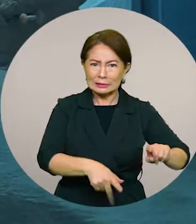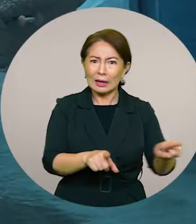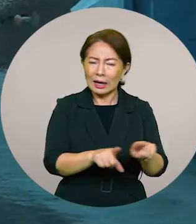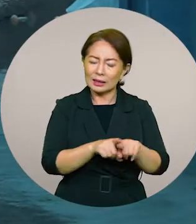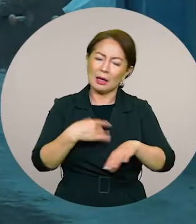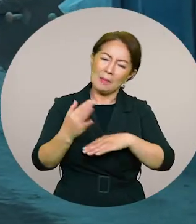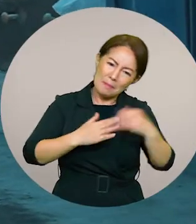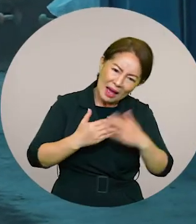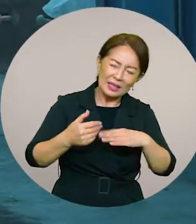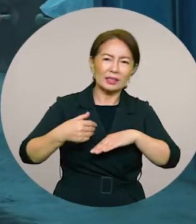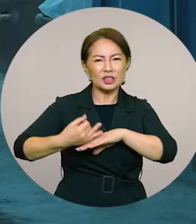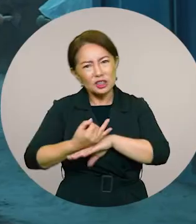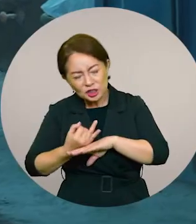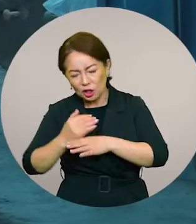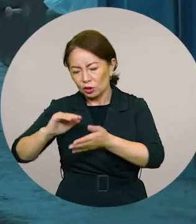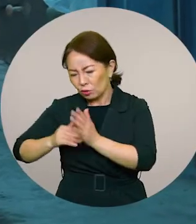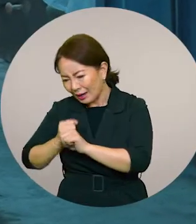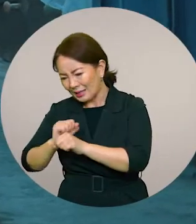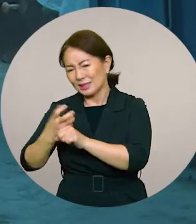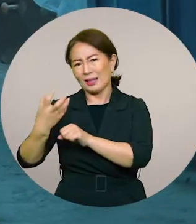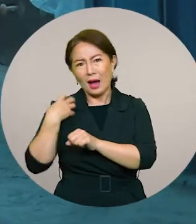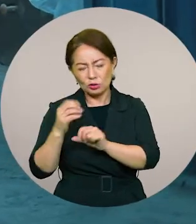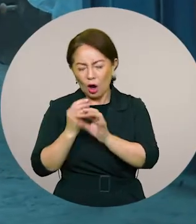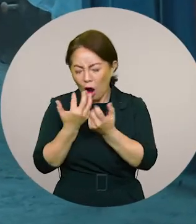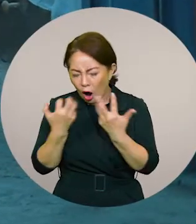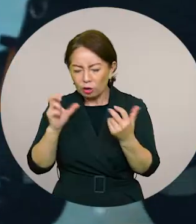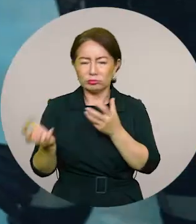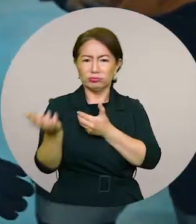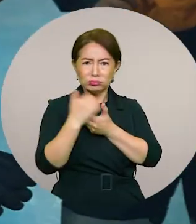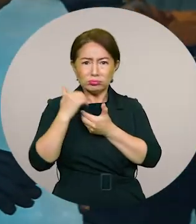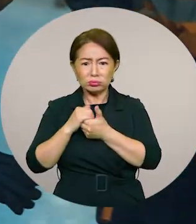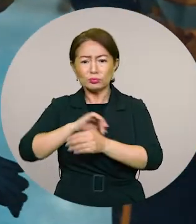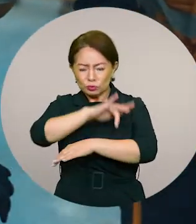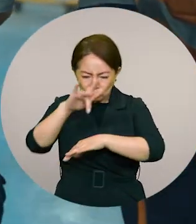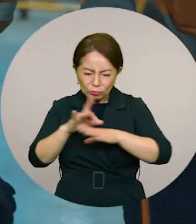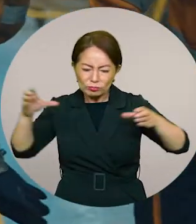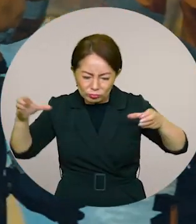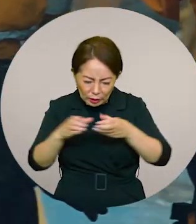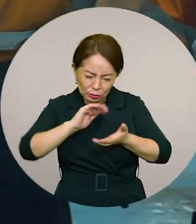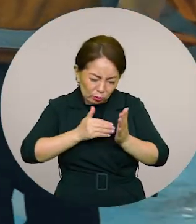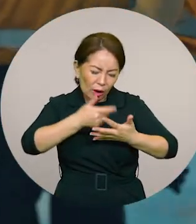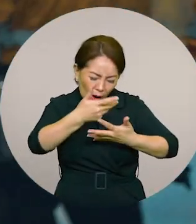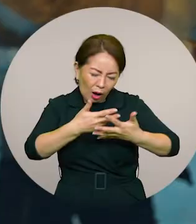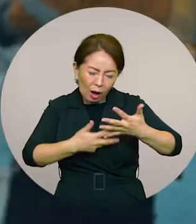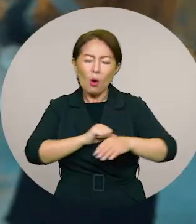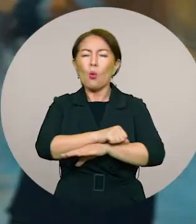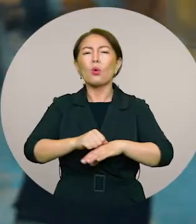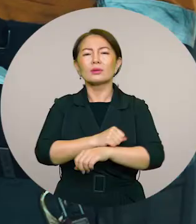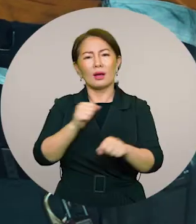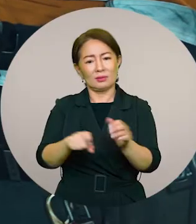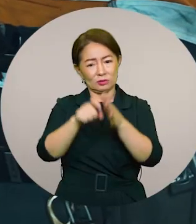механикчид, барилгачид, төлөвлөлт хариуцсан ажилтнууд гэх мэт олон хүнийг хамруулсан цогц төлөвлөгөөнд суурилсан ихээхэн хугацаа